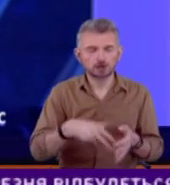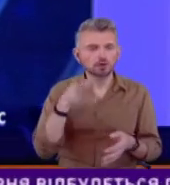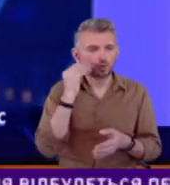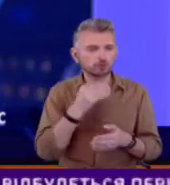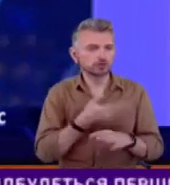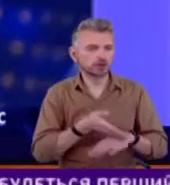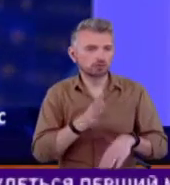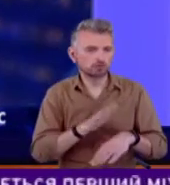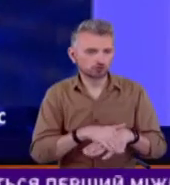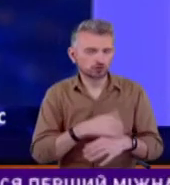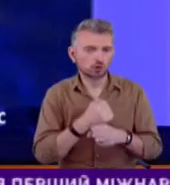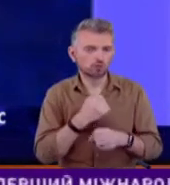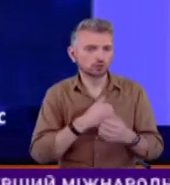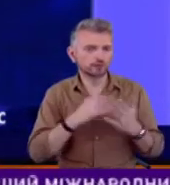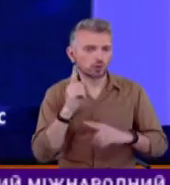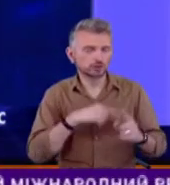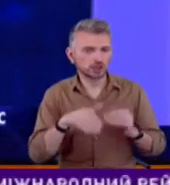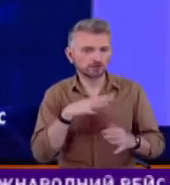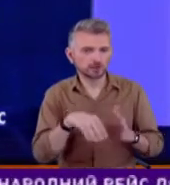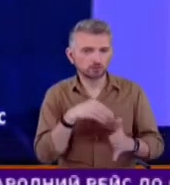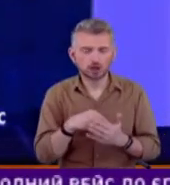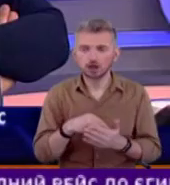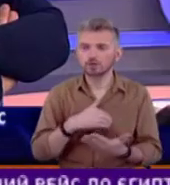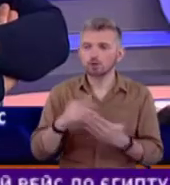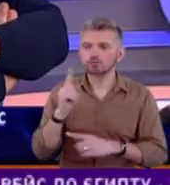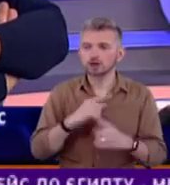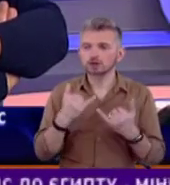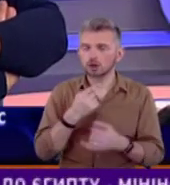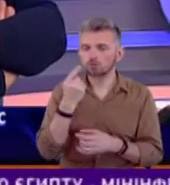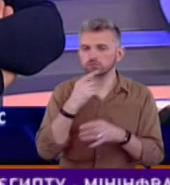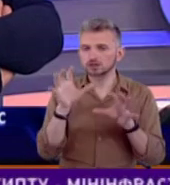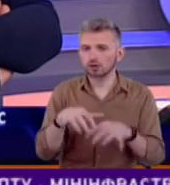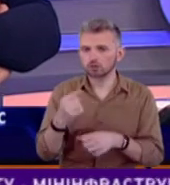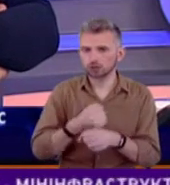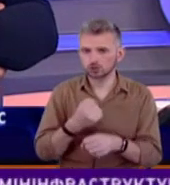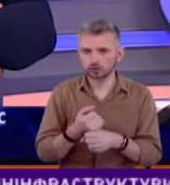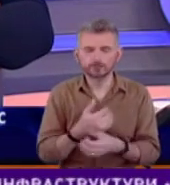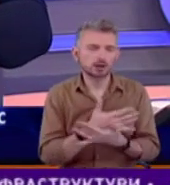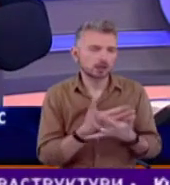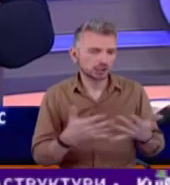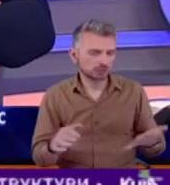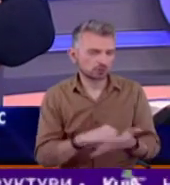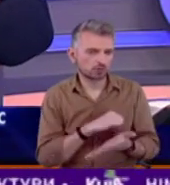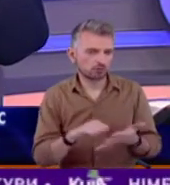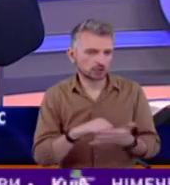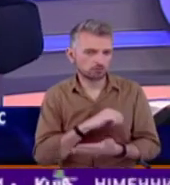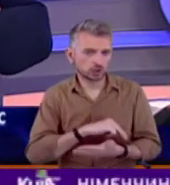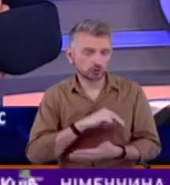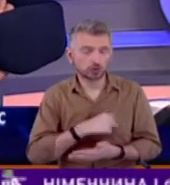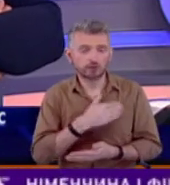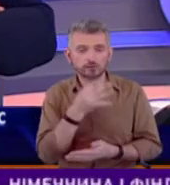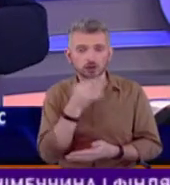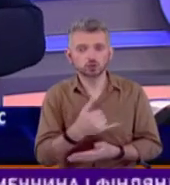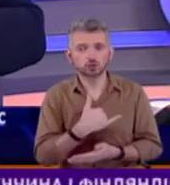Верховної Ради над своїми виборами, я думаю, що ні, цього Верховна Рада зараз над мовним законом над працює. Різними працює так. Документами. Я вам скажу, що у